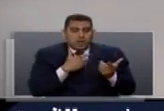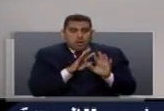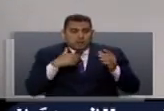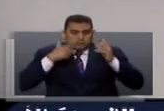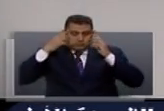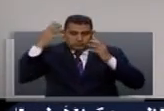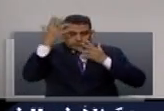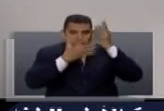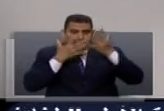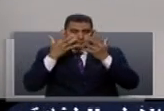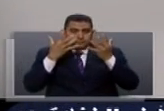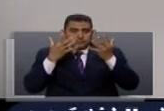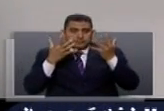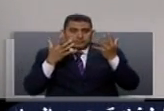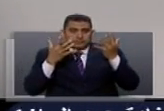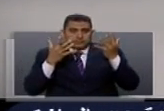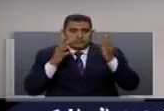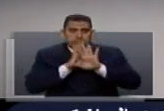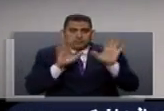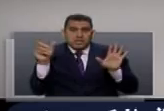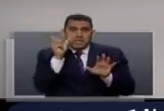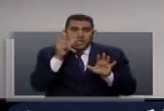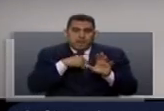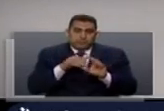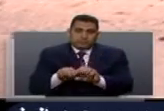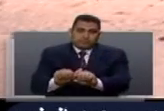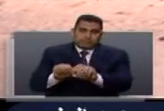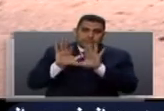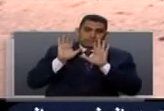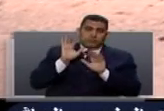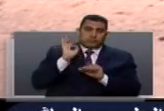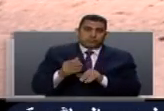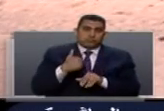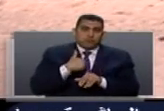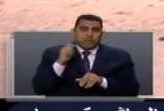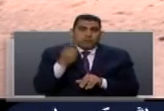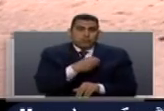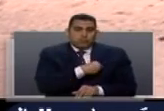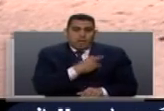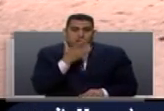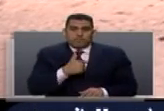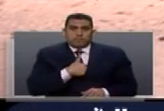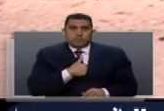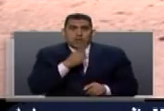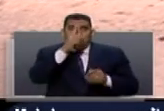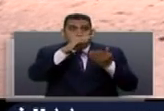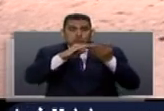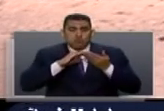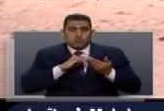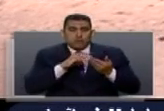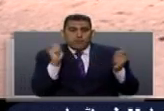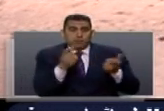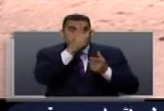دلوقتي خلاص انا على وشك ان انا يعني اسيب الاسلام انا ماعدش مقتنع فلو انت تقدر